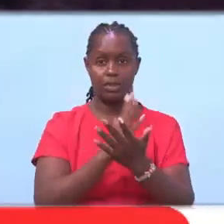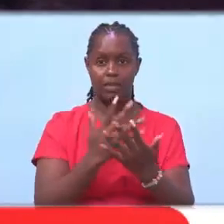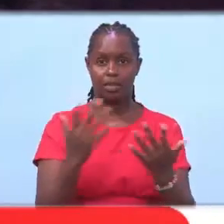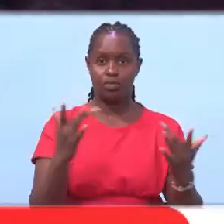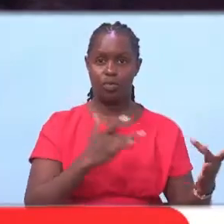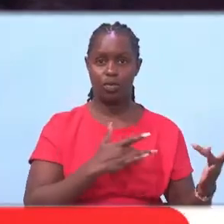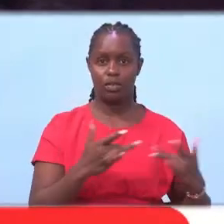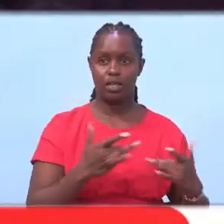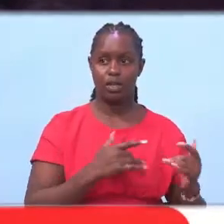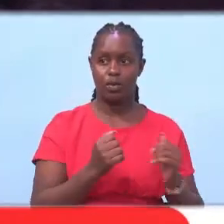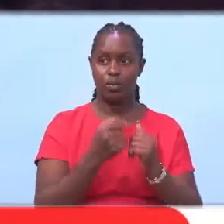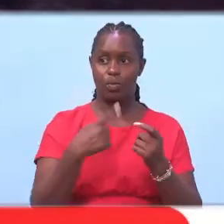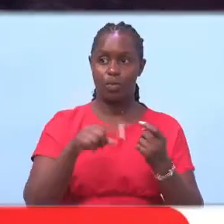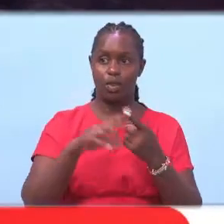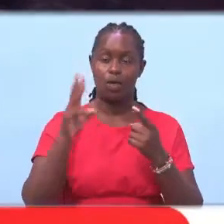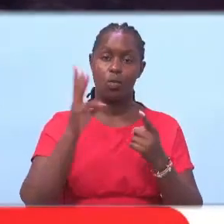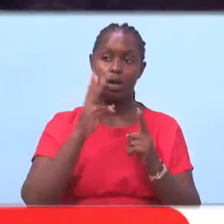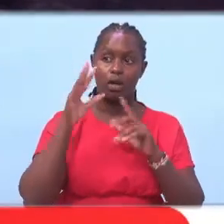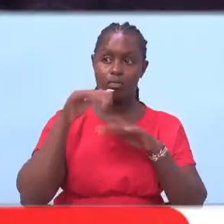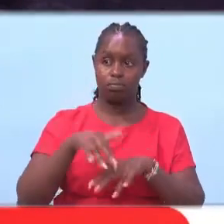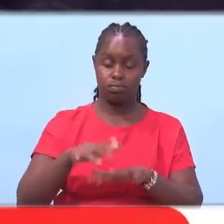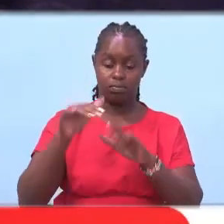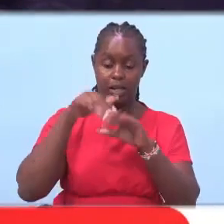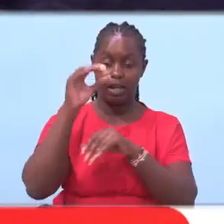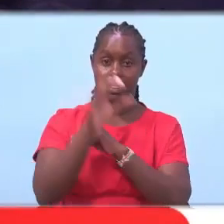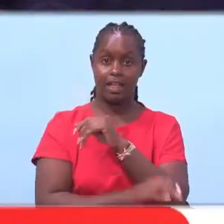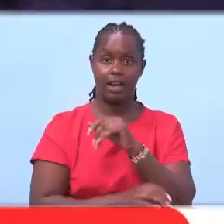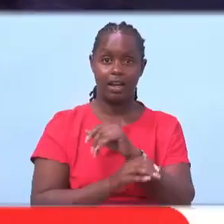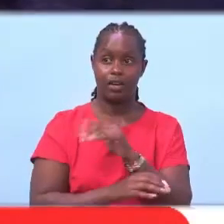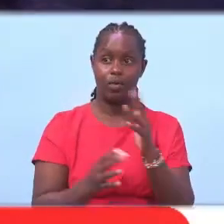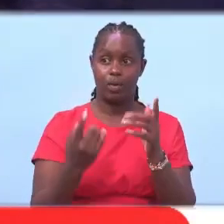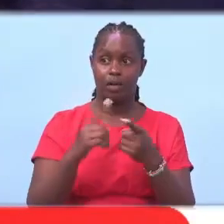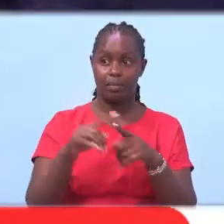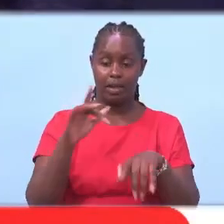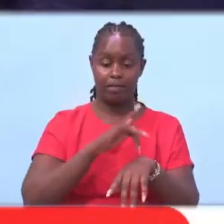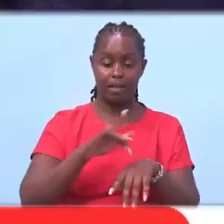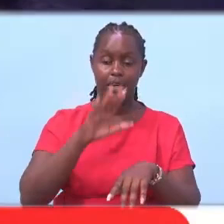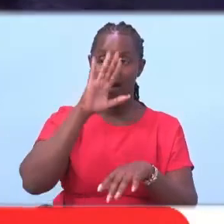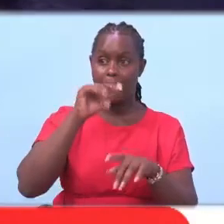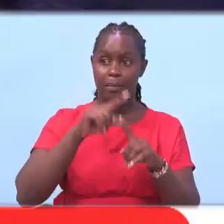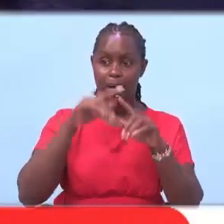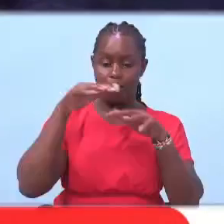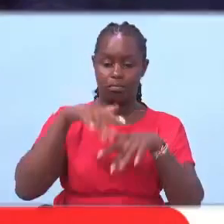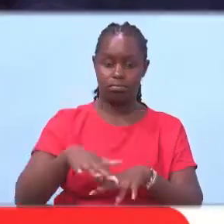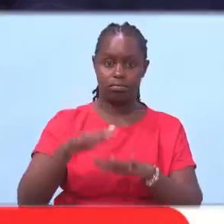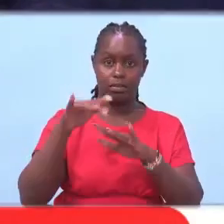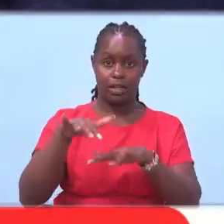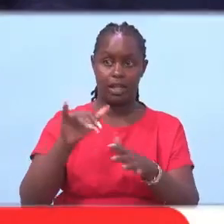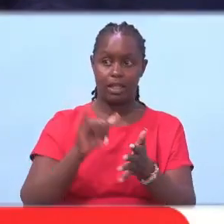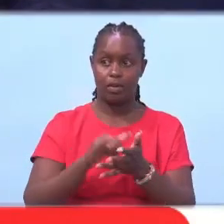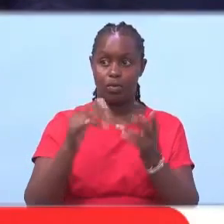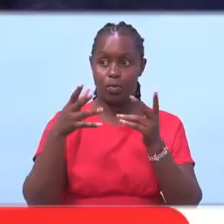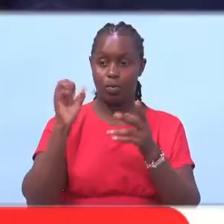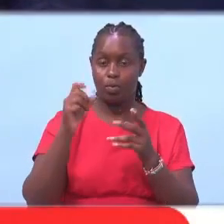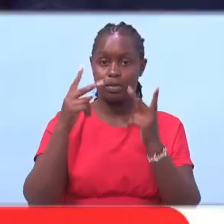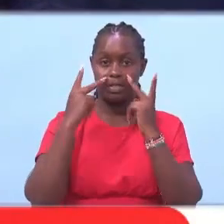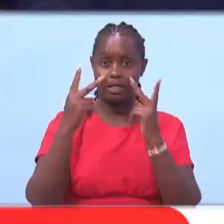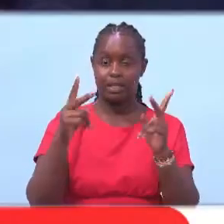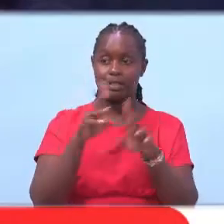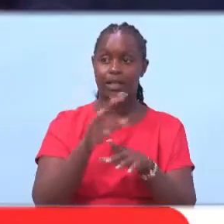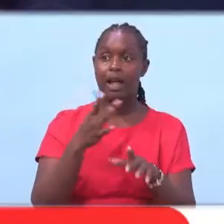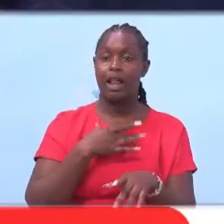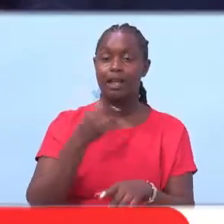Na hali ya mafuriko humu nchini Kenya, ambapo Wakenya walioathirika na mafuriko yanayoshuhudiwa wanaishi kwa hofu ya mlipuko mkubwa wa magonjwa